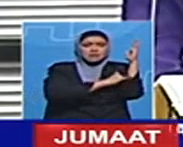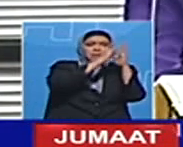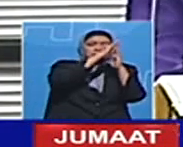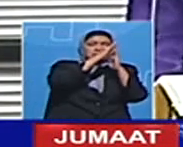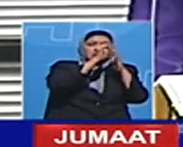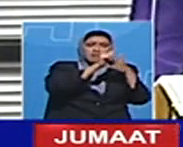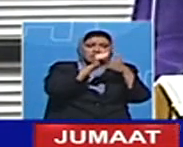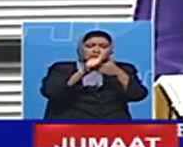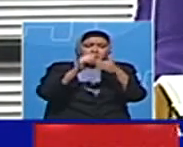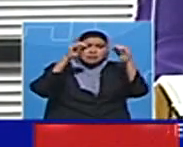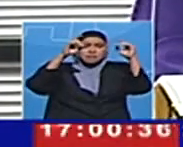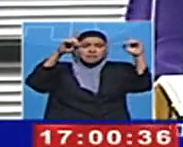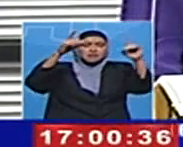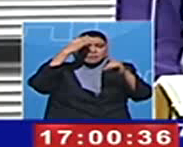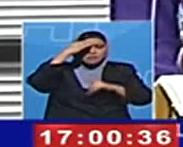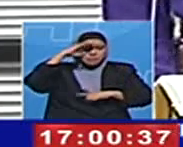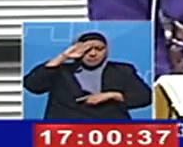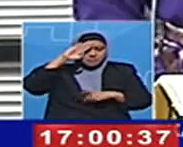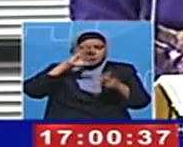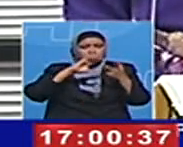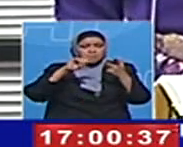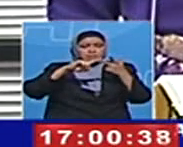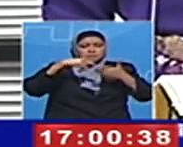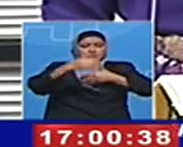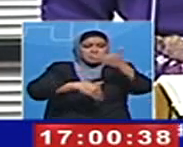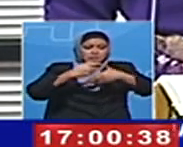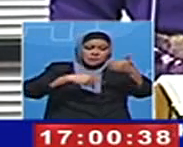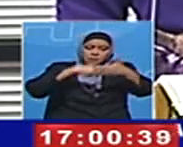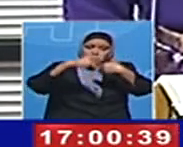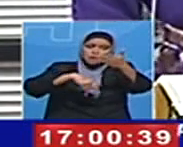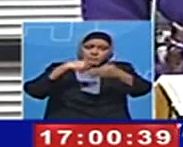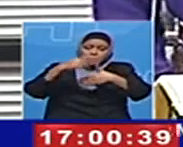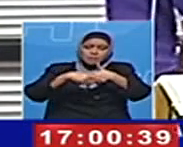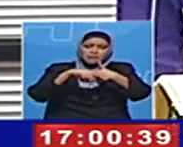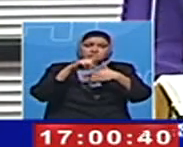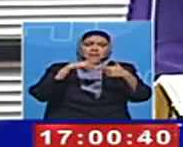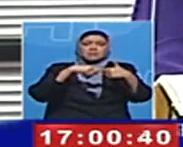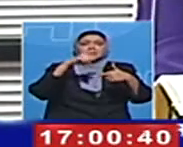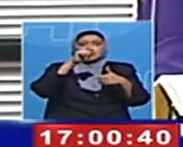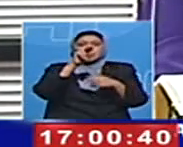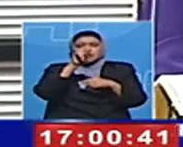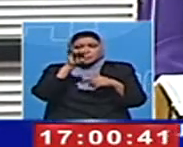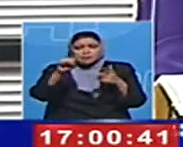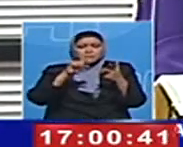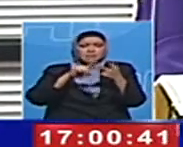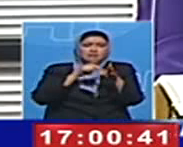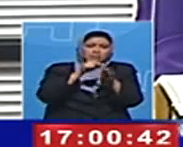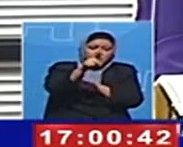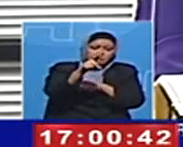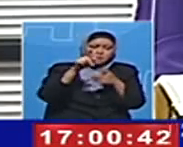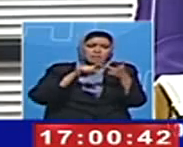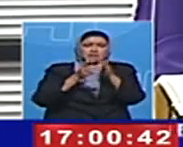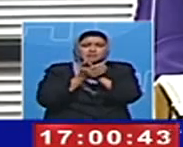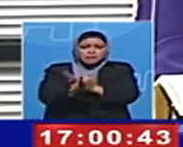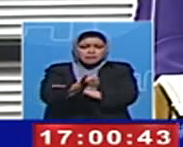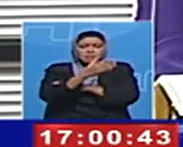peneraju Pendidikan Bumiputera untuk melaksanakan program peneraju Tunas peneraju profesional serta peneraju skill